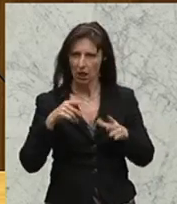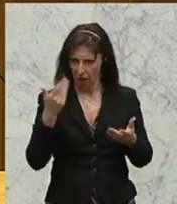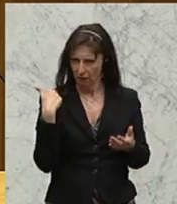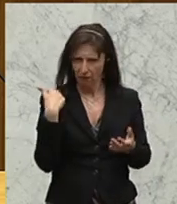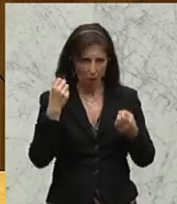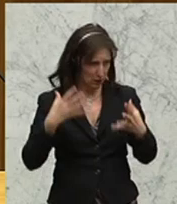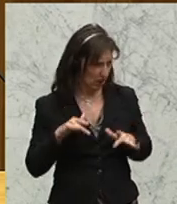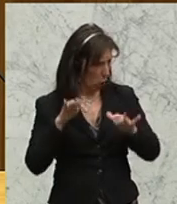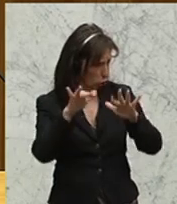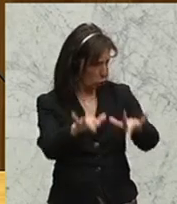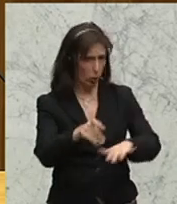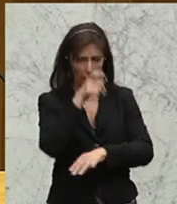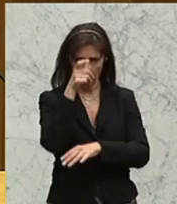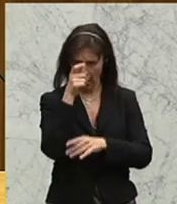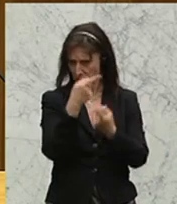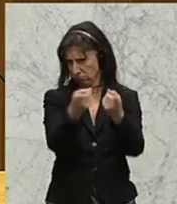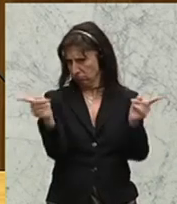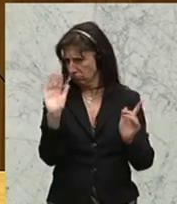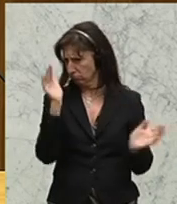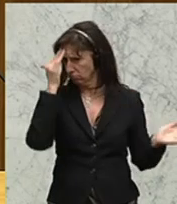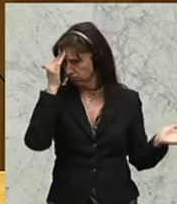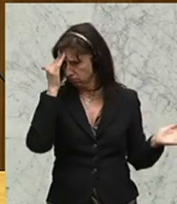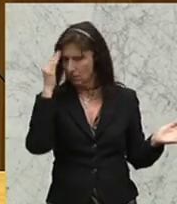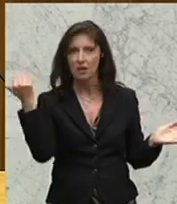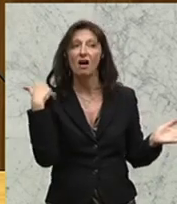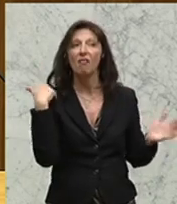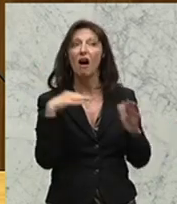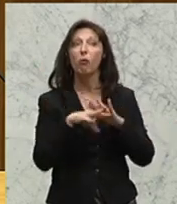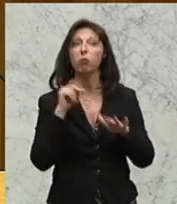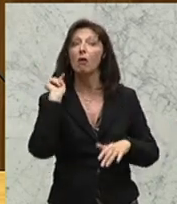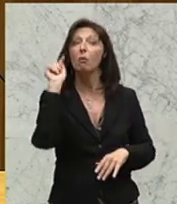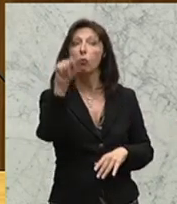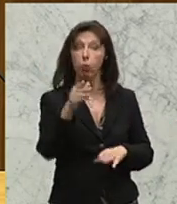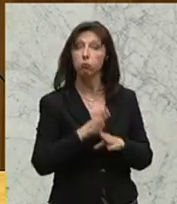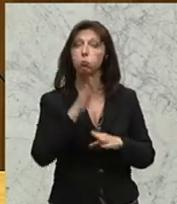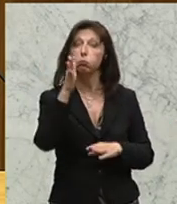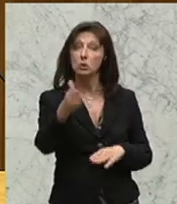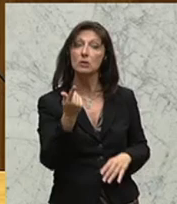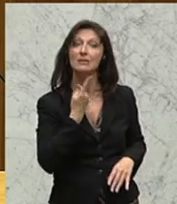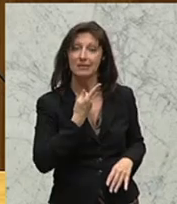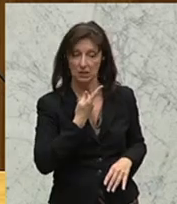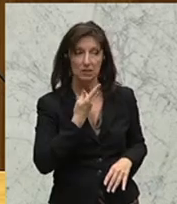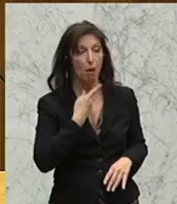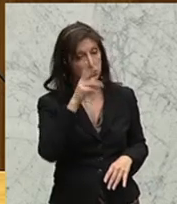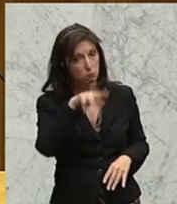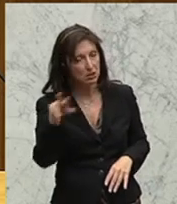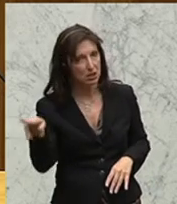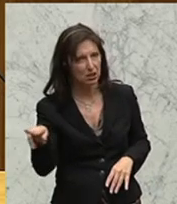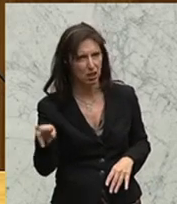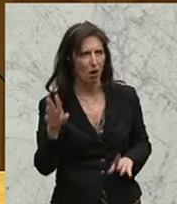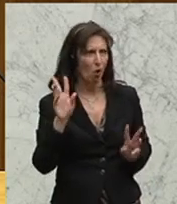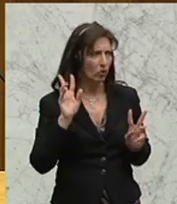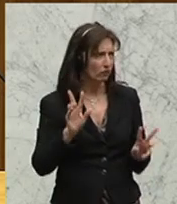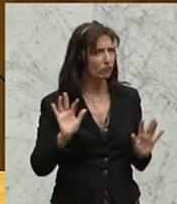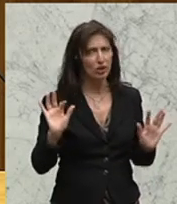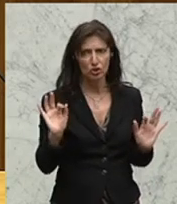ist. Ich war auch dort bei diesem Unternehmen, um mir diesen Fall anzuschauen. Und das Bedenkliche ist,